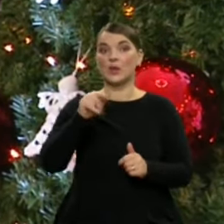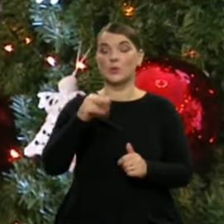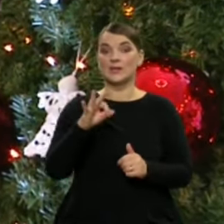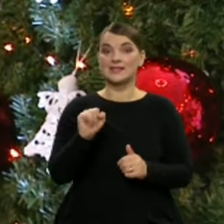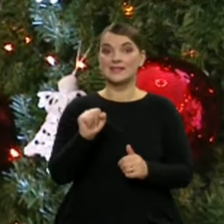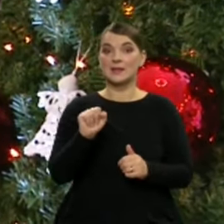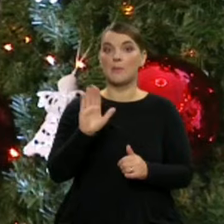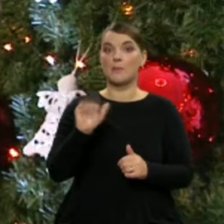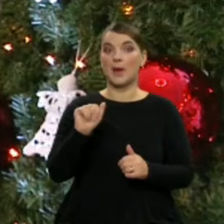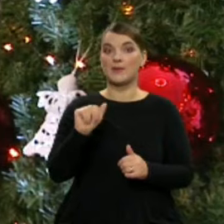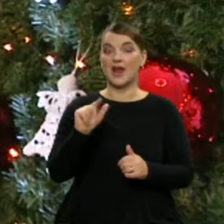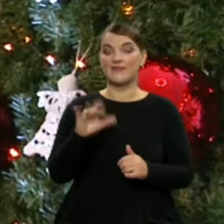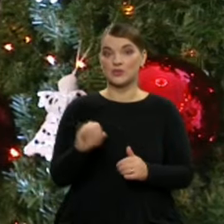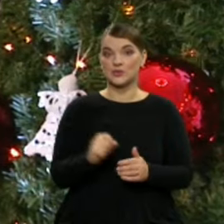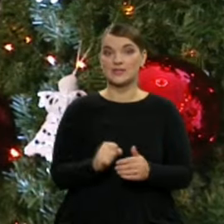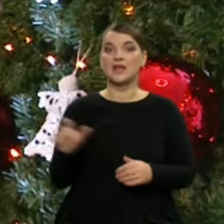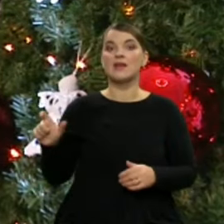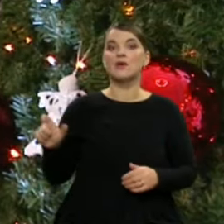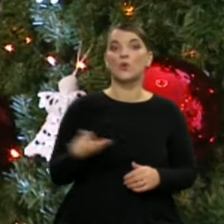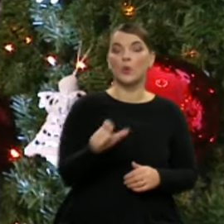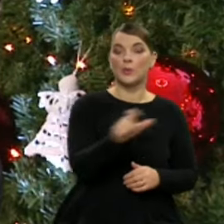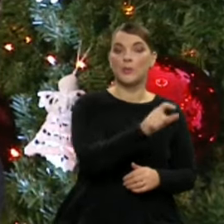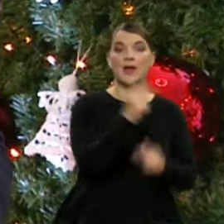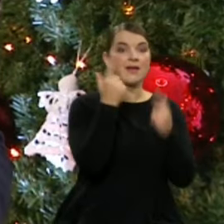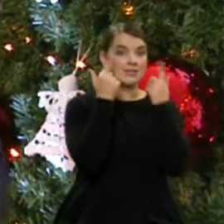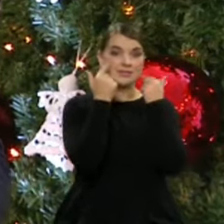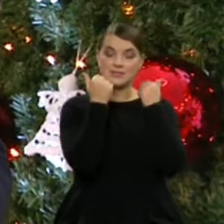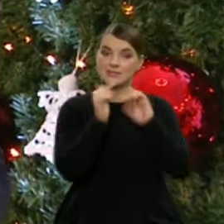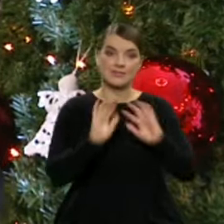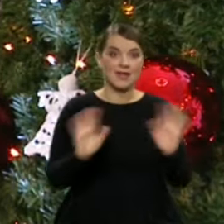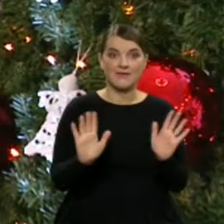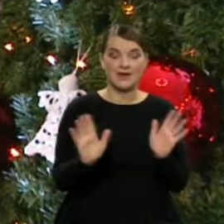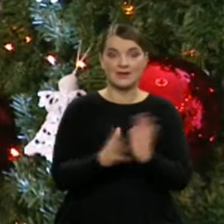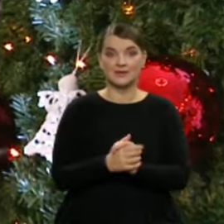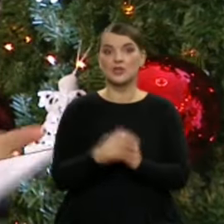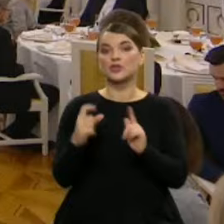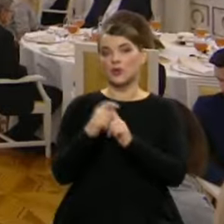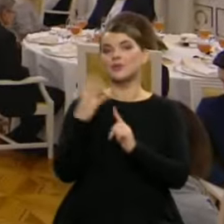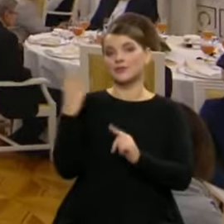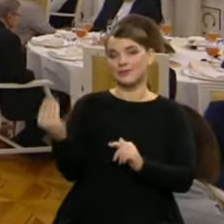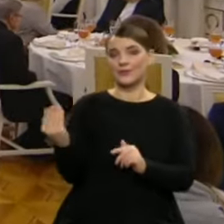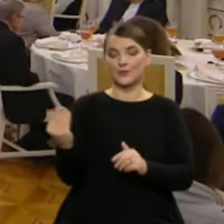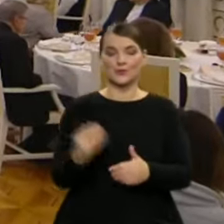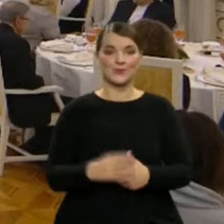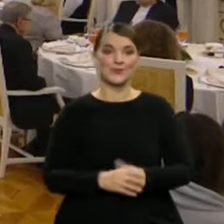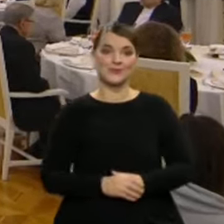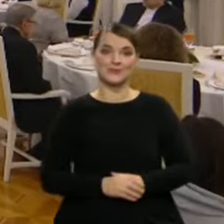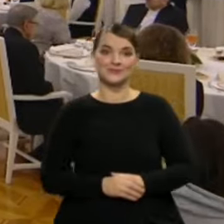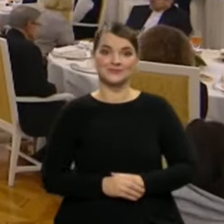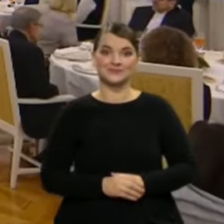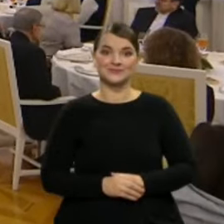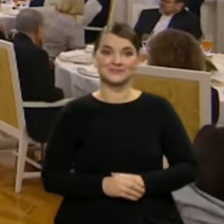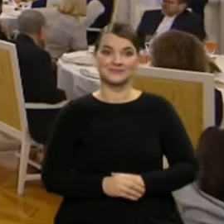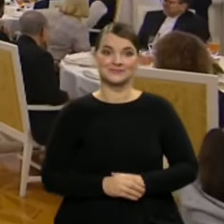Simas, Upė verk, ne neverk, muzika ir žodžiai Vytauto Babravičiaus, Simo.